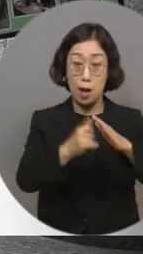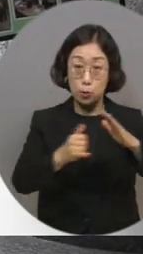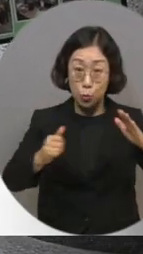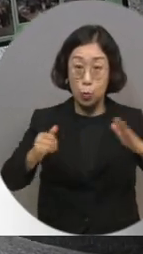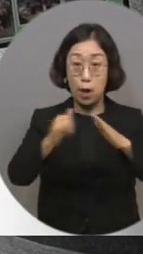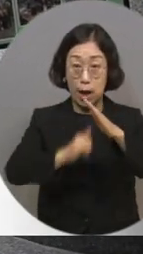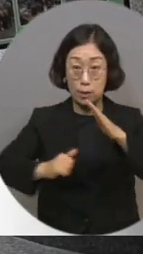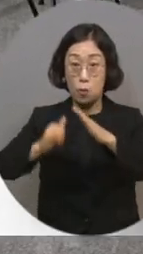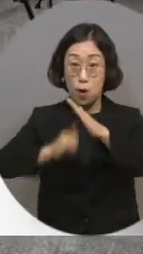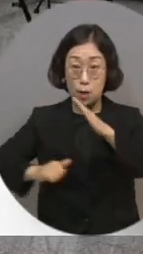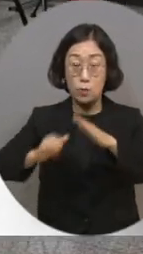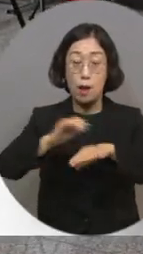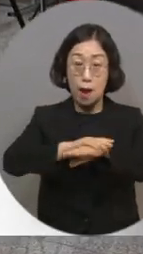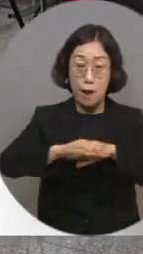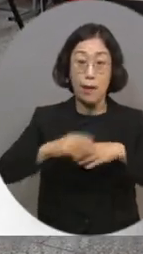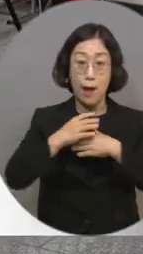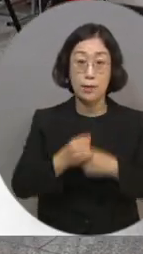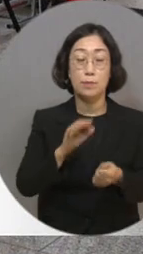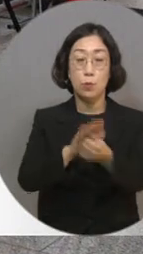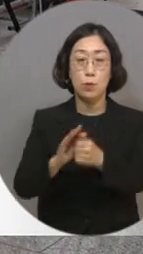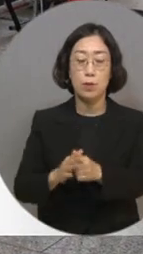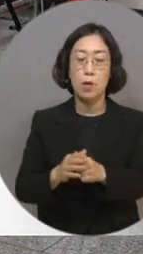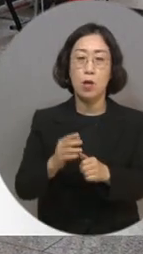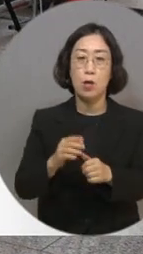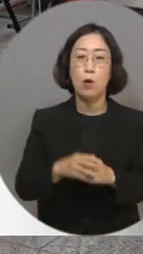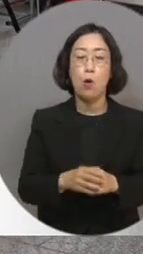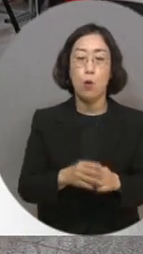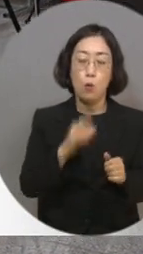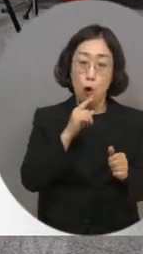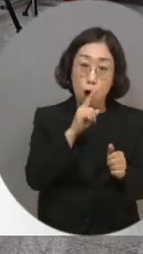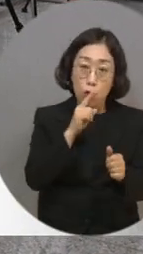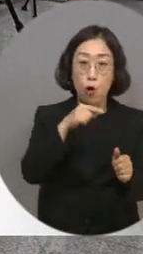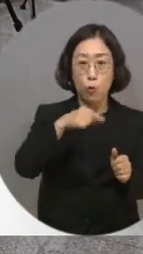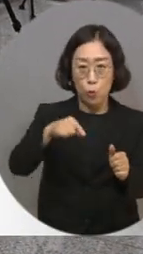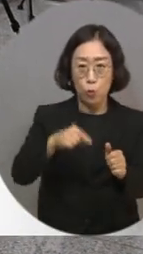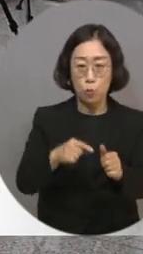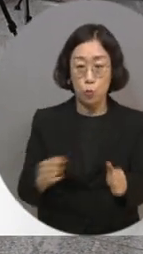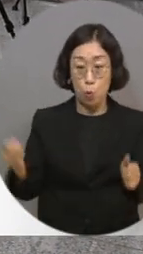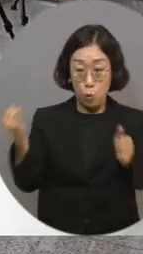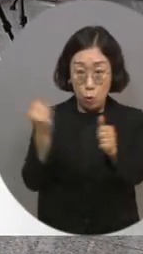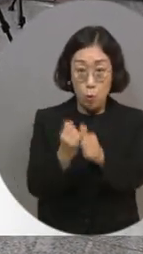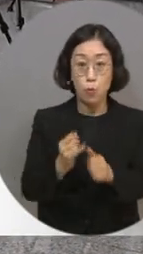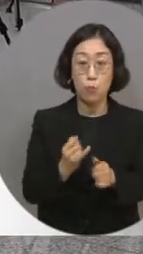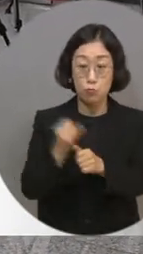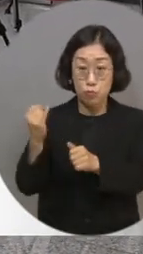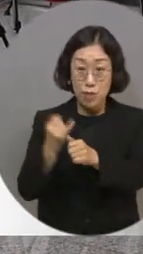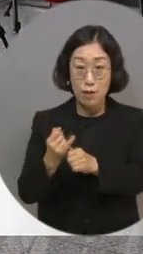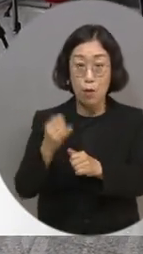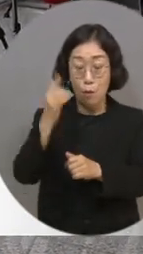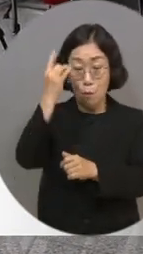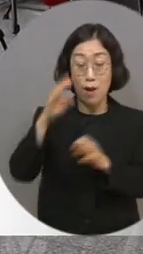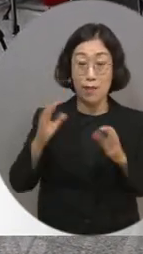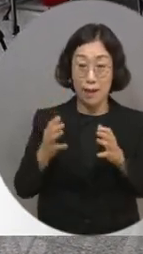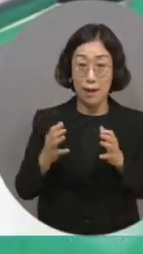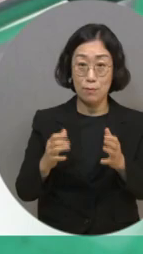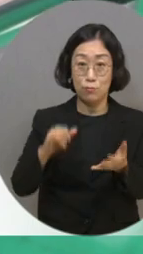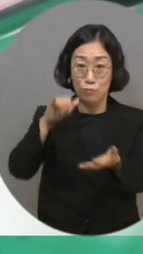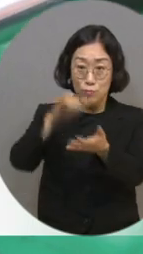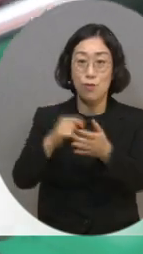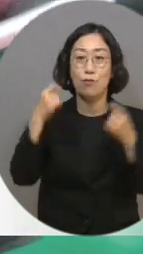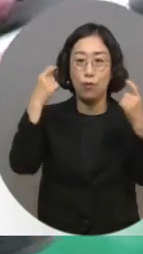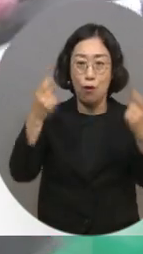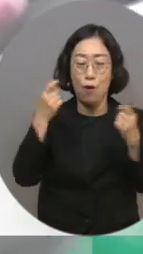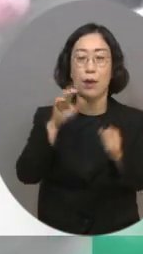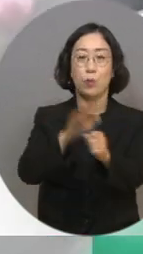안정적 정착을 위해 정보화 교육, 한국어 교육, 결혼 이주 여성 친정 나들이 사업을 추진하고 있습니다.